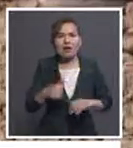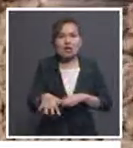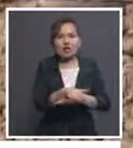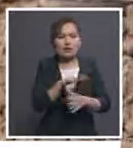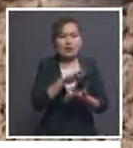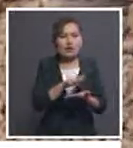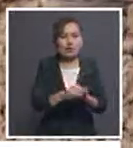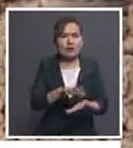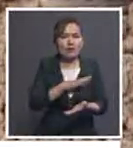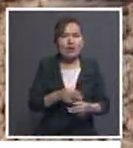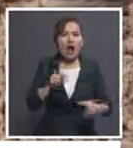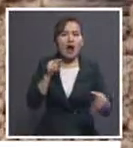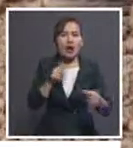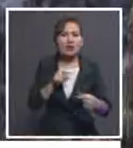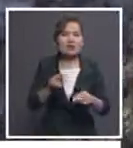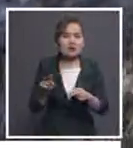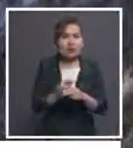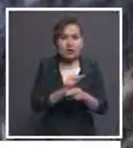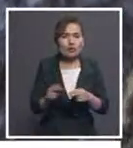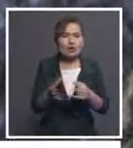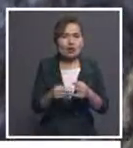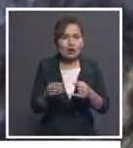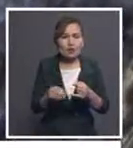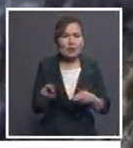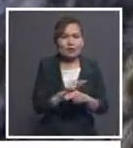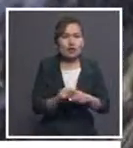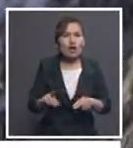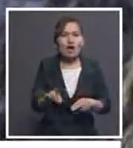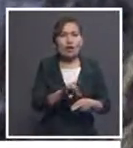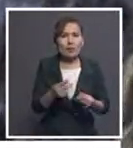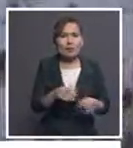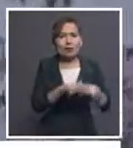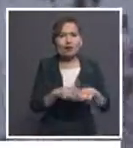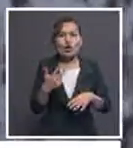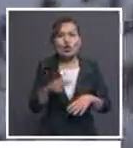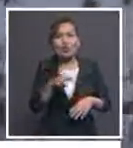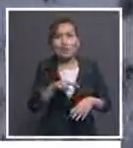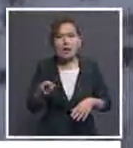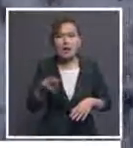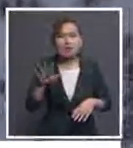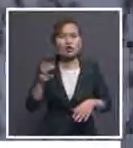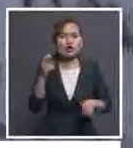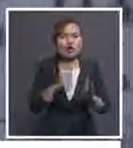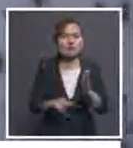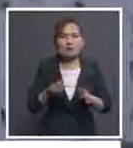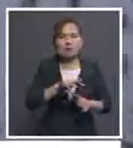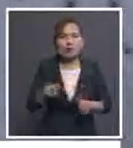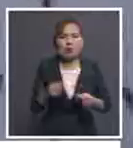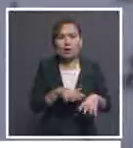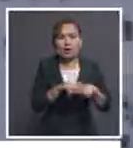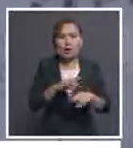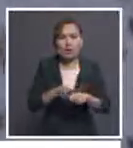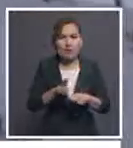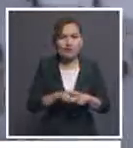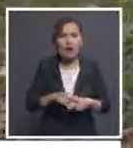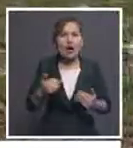анықталған. Оларға қарсы тұру үшін биыл республикалық бюджеттен 3 миллиард 570 миллион теңге бөлініп отыр. Қазірдің өзінде